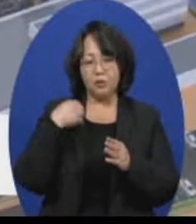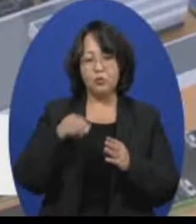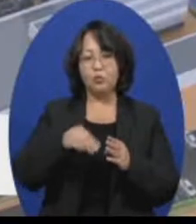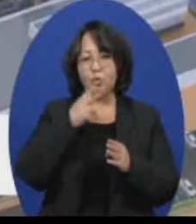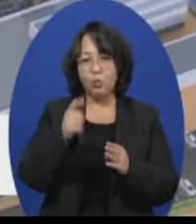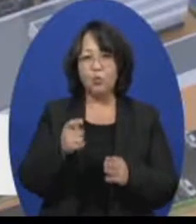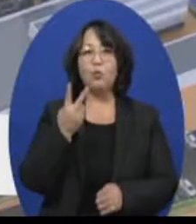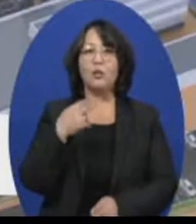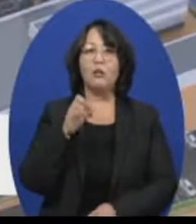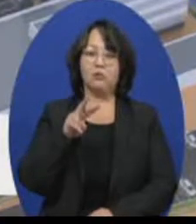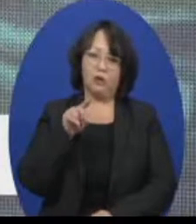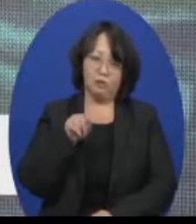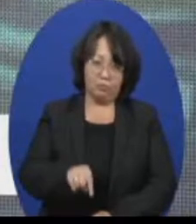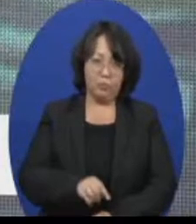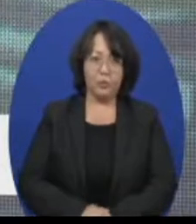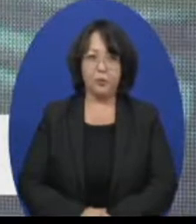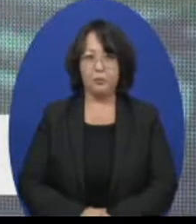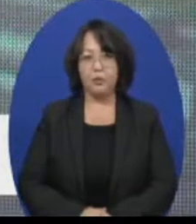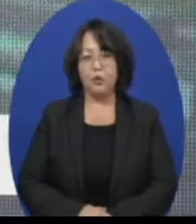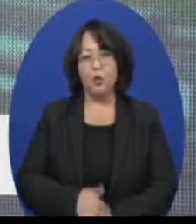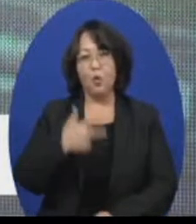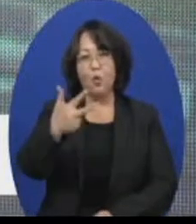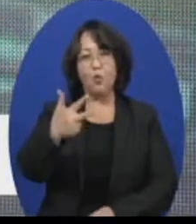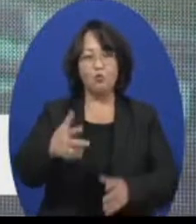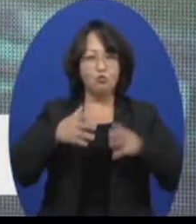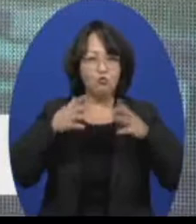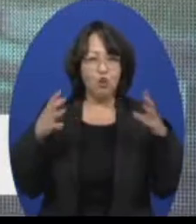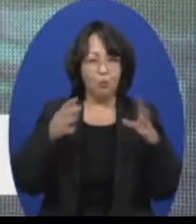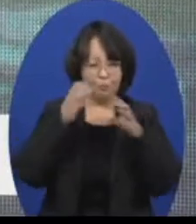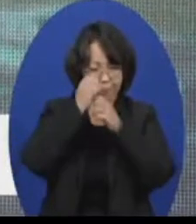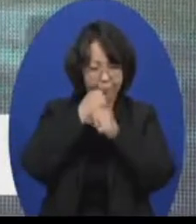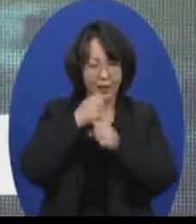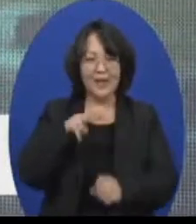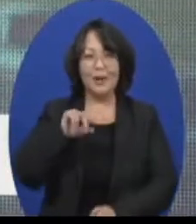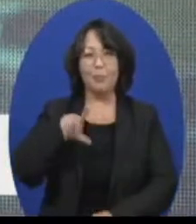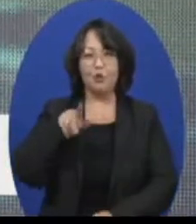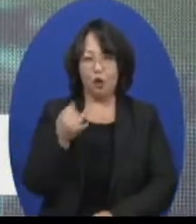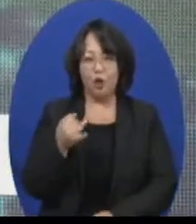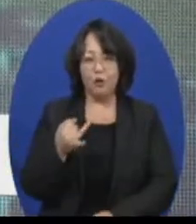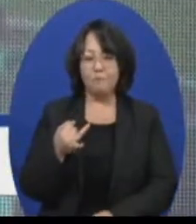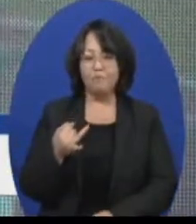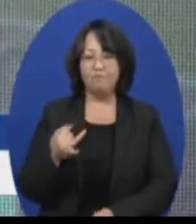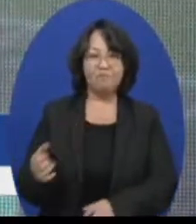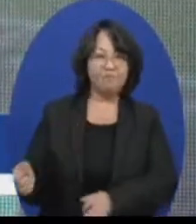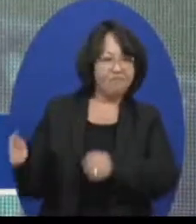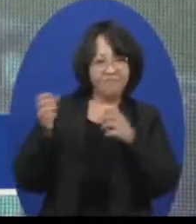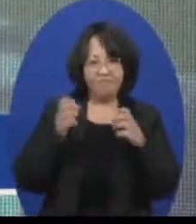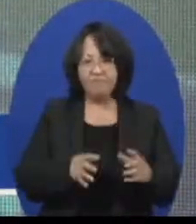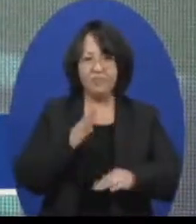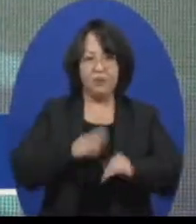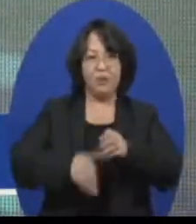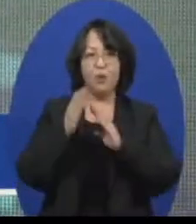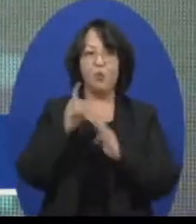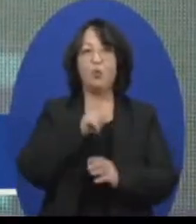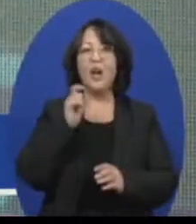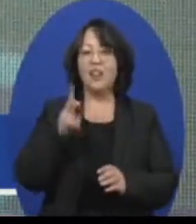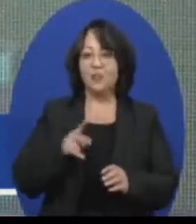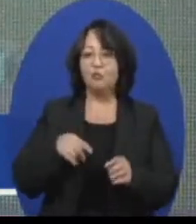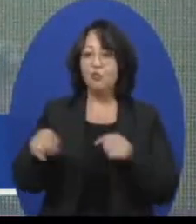гэж салбарынхан үзэлж байна юм. Гурван том лаборатори байна. Бүх лабораториудаа энэ чинь авчирна. Бүх хүрээлэнгүүд нэг дор